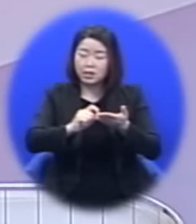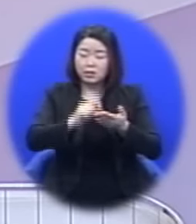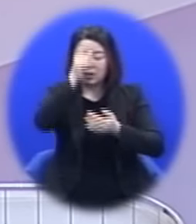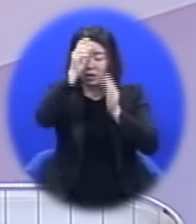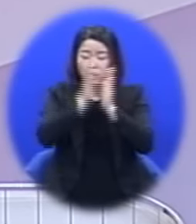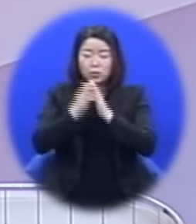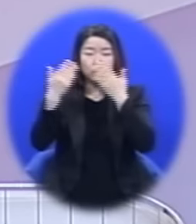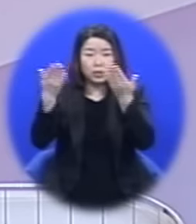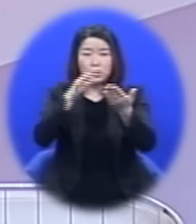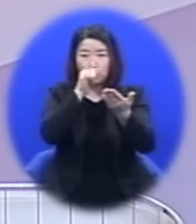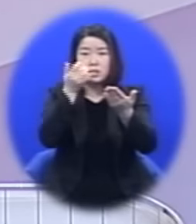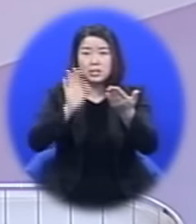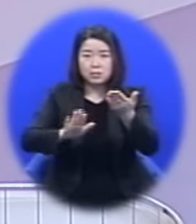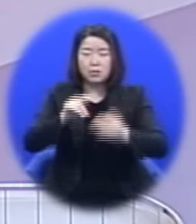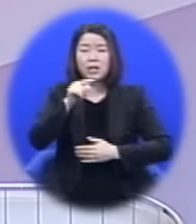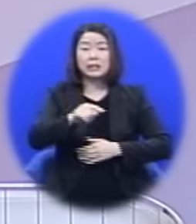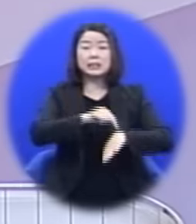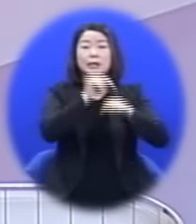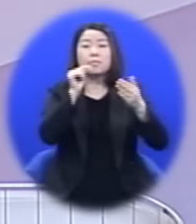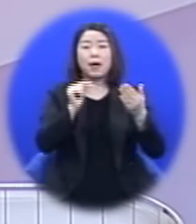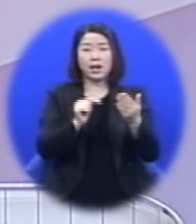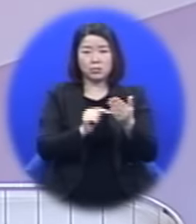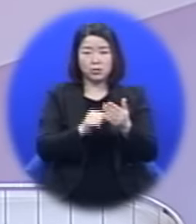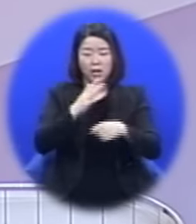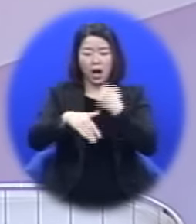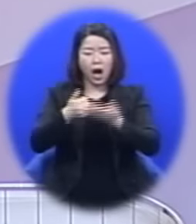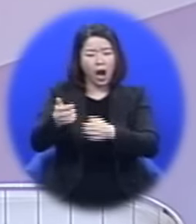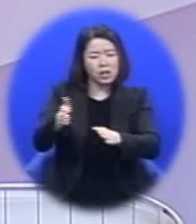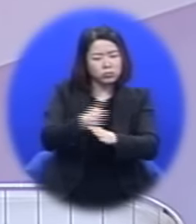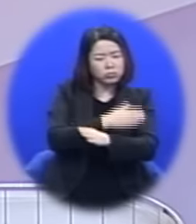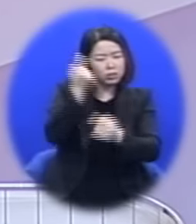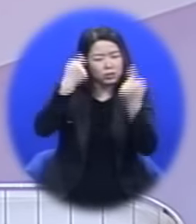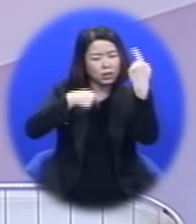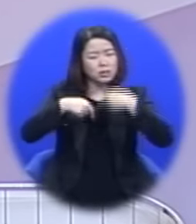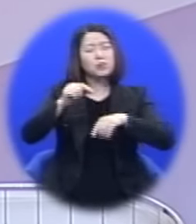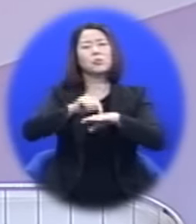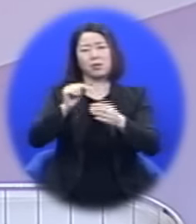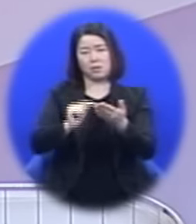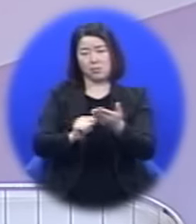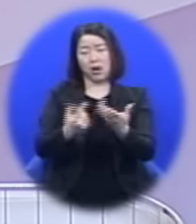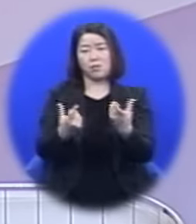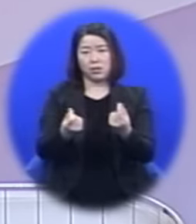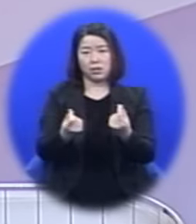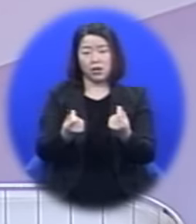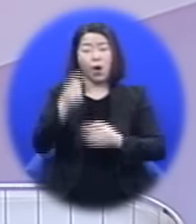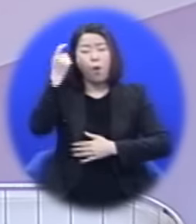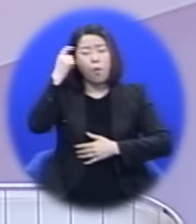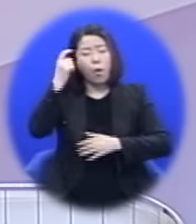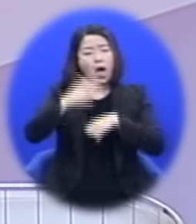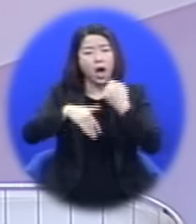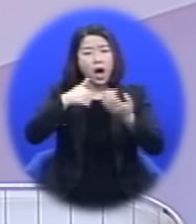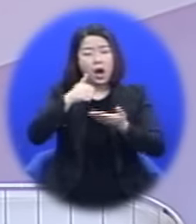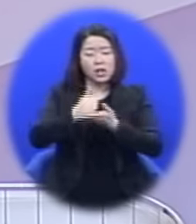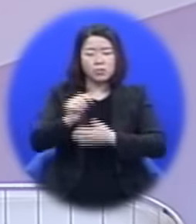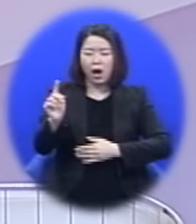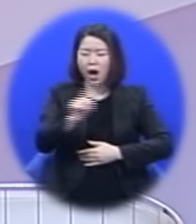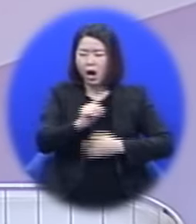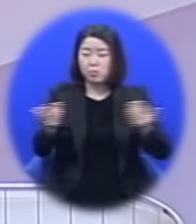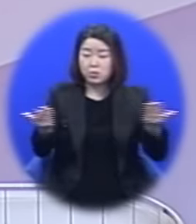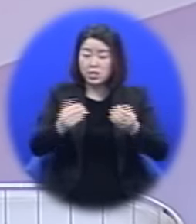합니다만 그 마음은 하나님으로부터 상처받은 마음입니다. 왜 하나님은 아무 일을 안